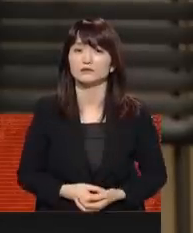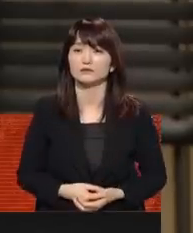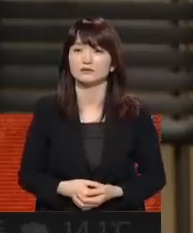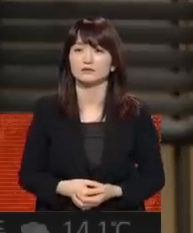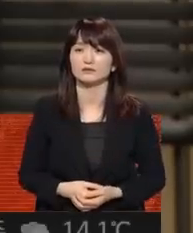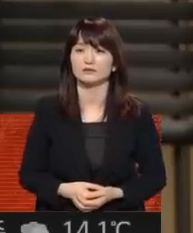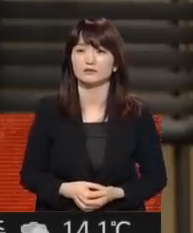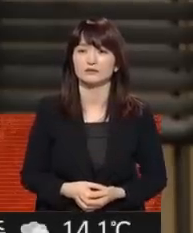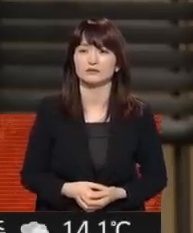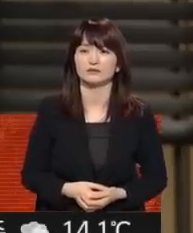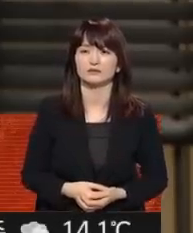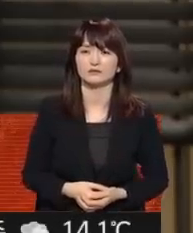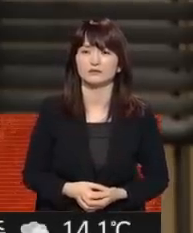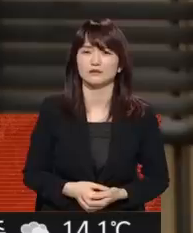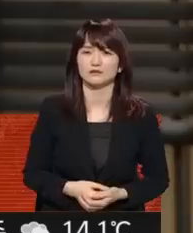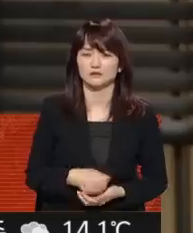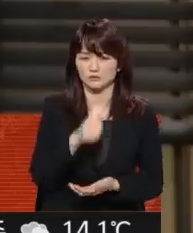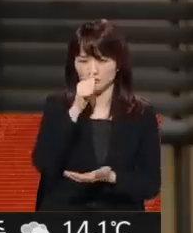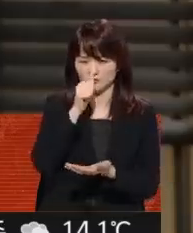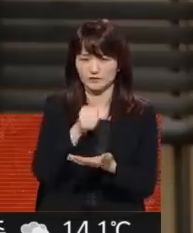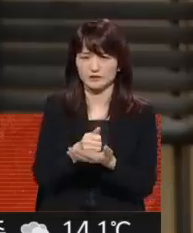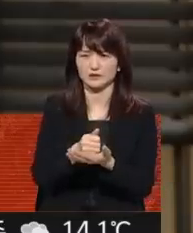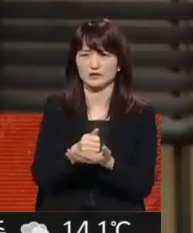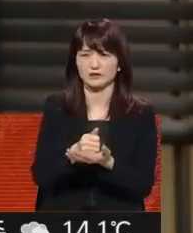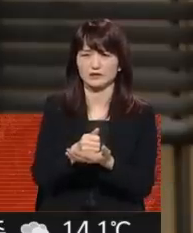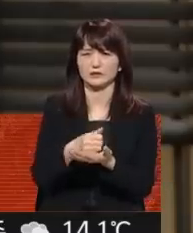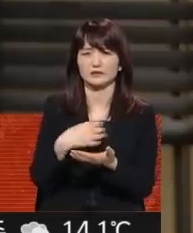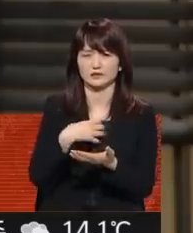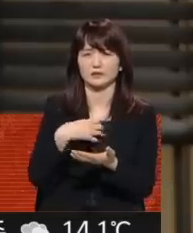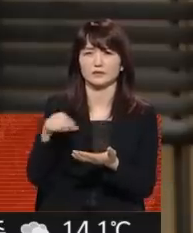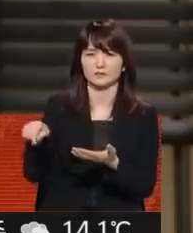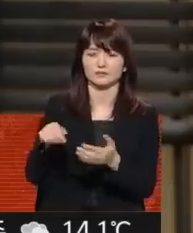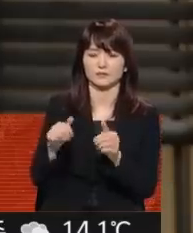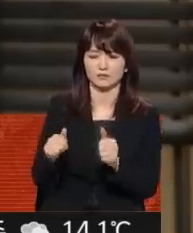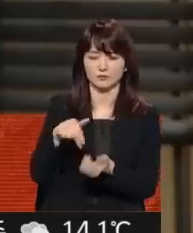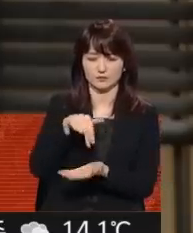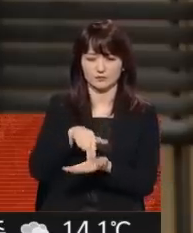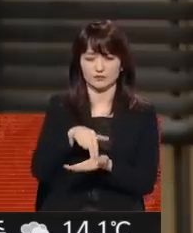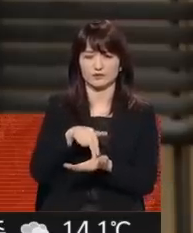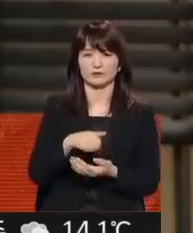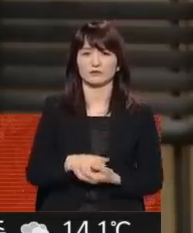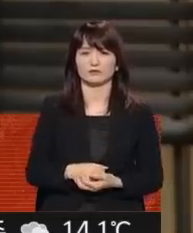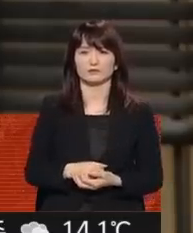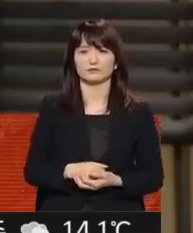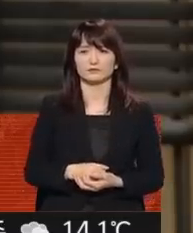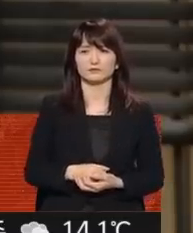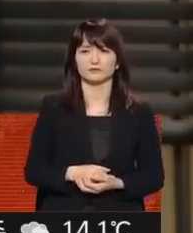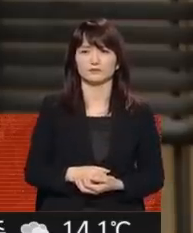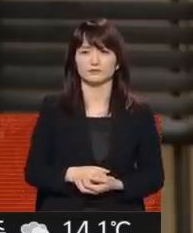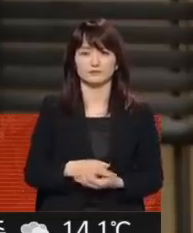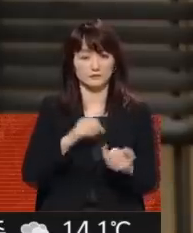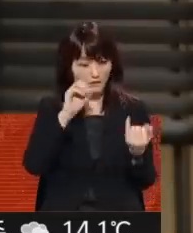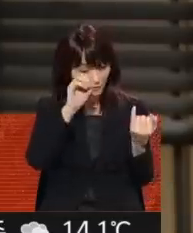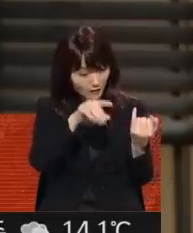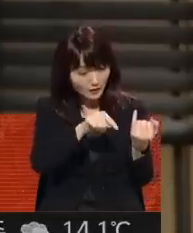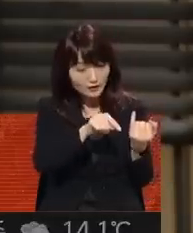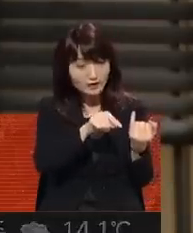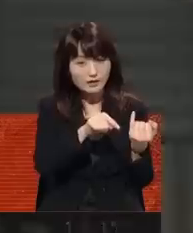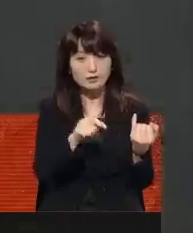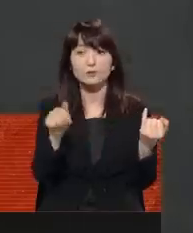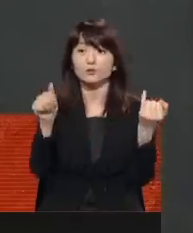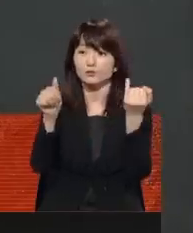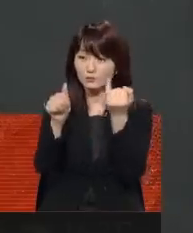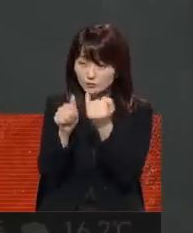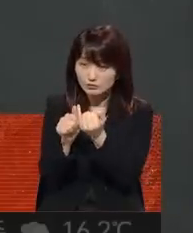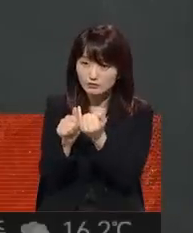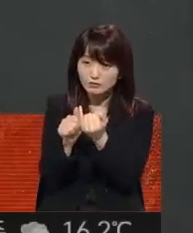예사 범죄가 아니잖아요 이런 정도의 범죄라고 한다면 법원이 봤었을 때도 이건 얘기를 하고 그래도 혼인을